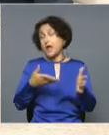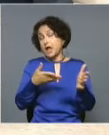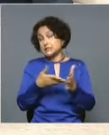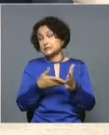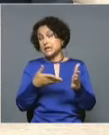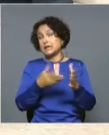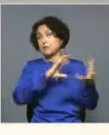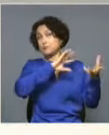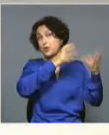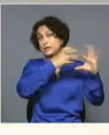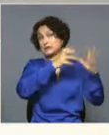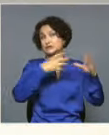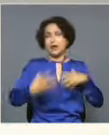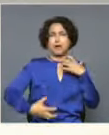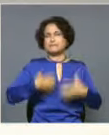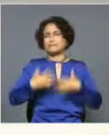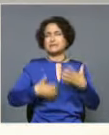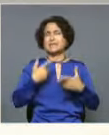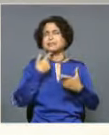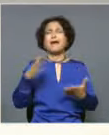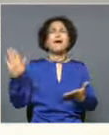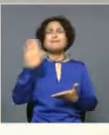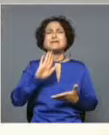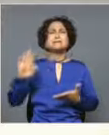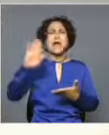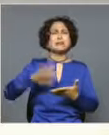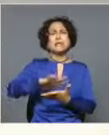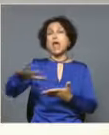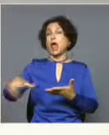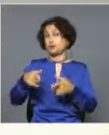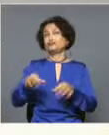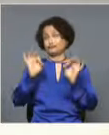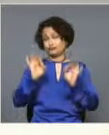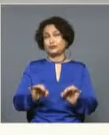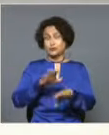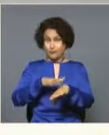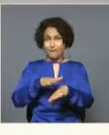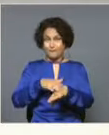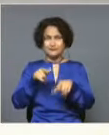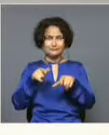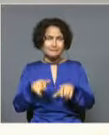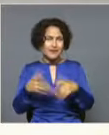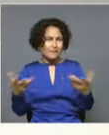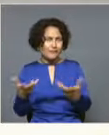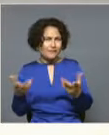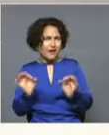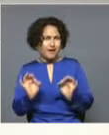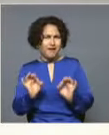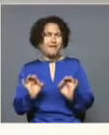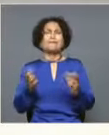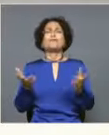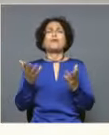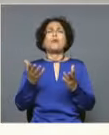амбиция на Византия. Това са факти. Да, това са факти. И установената възможност по пътя